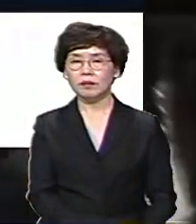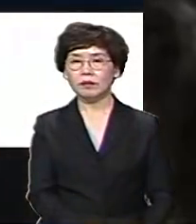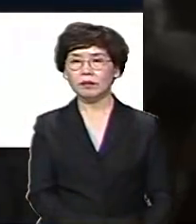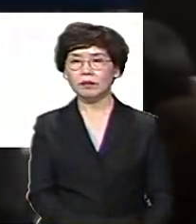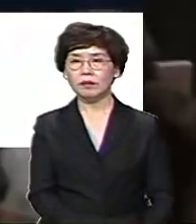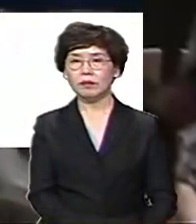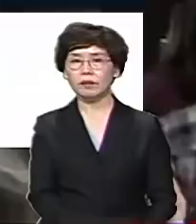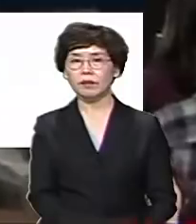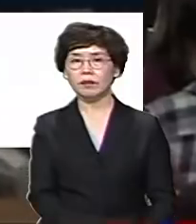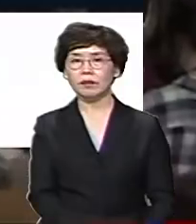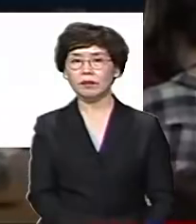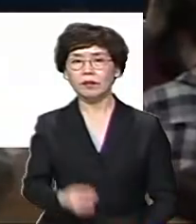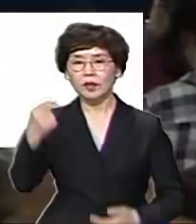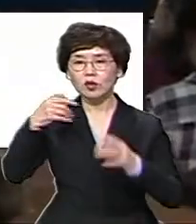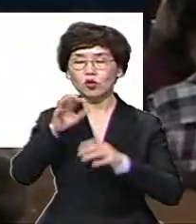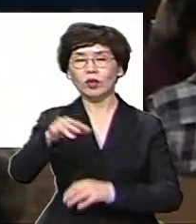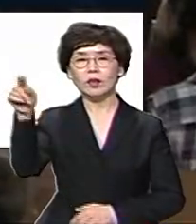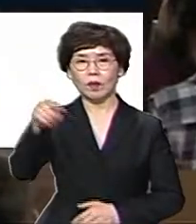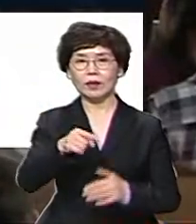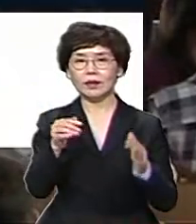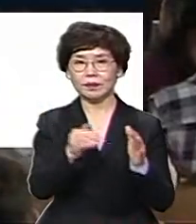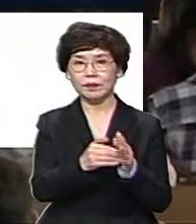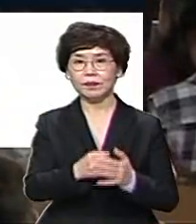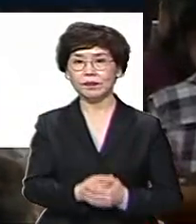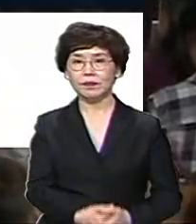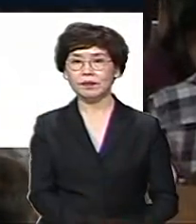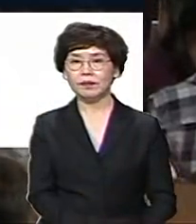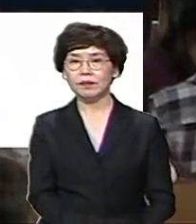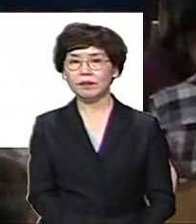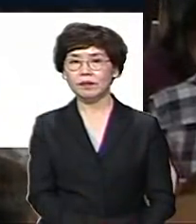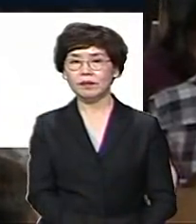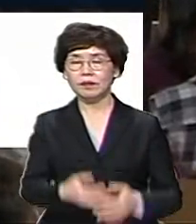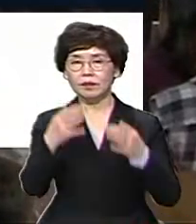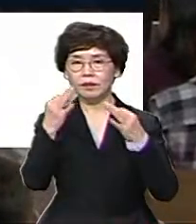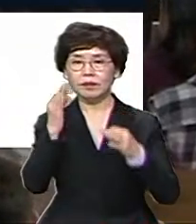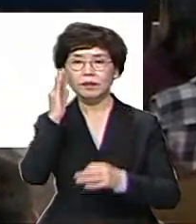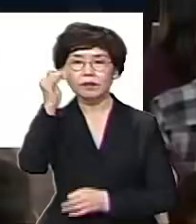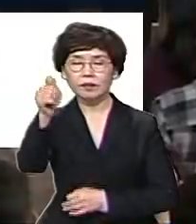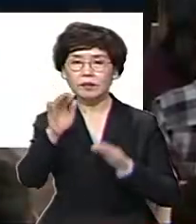국경 사이에서 양국은 협조 관계를 가질 수 있습니다. 예, 질문하십시오.